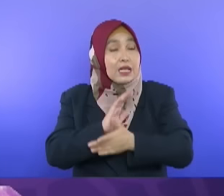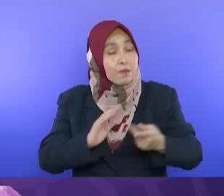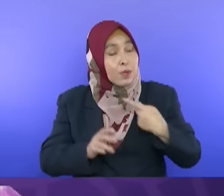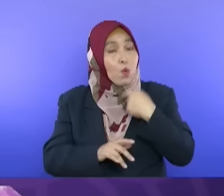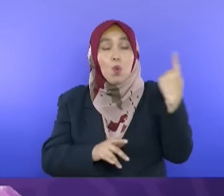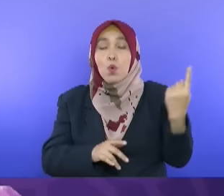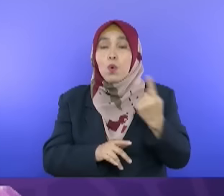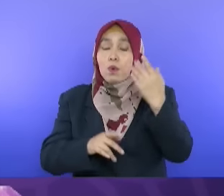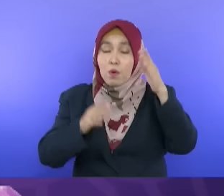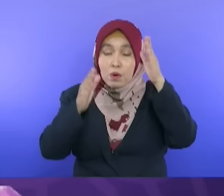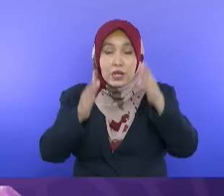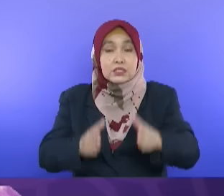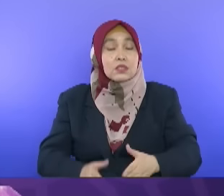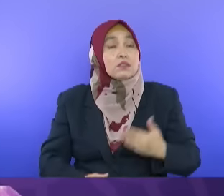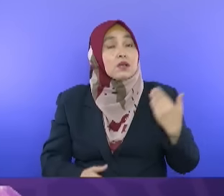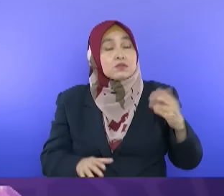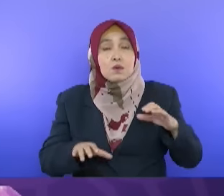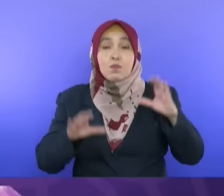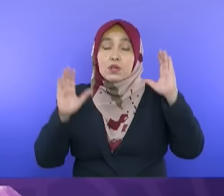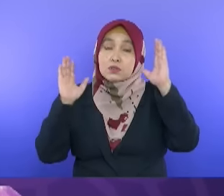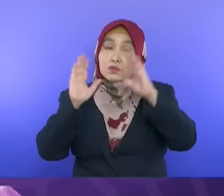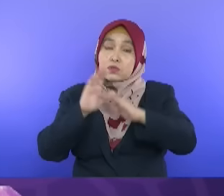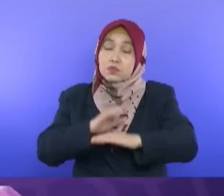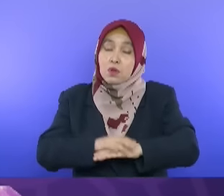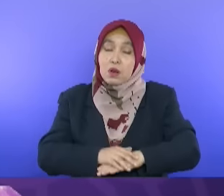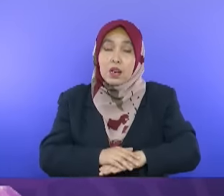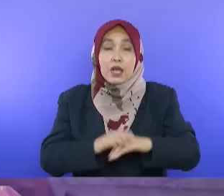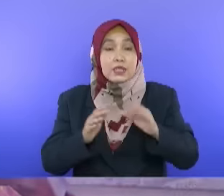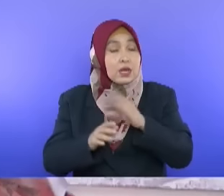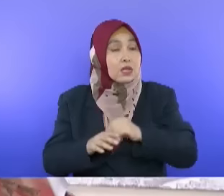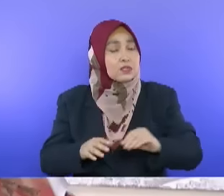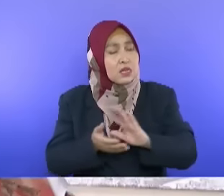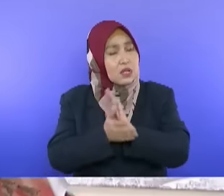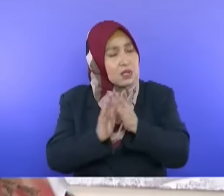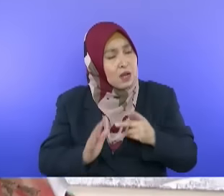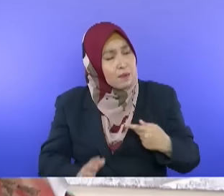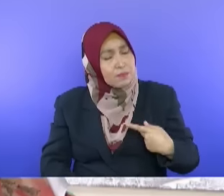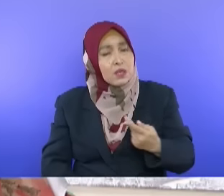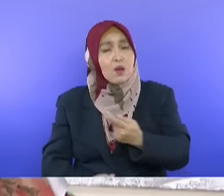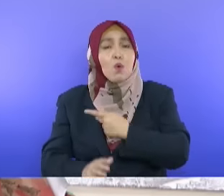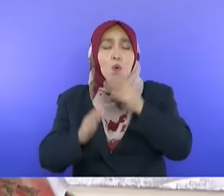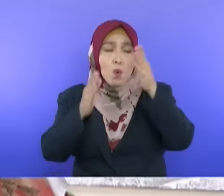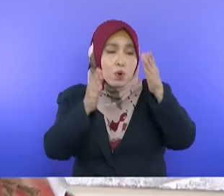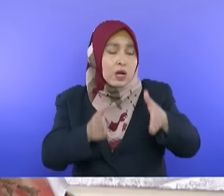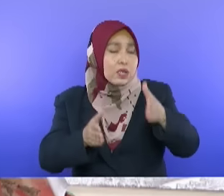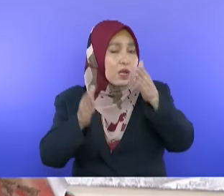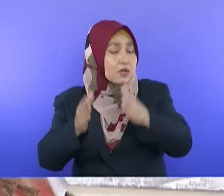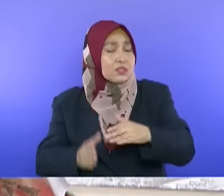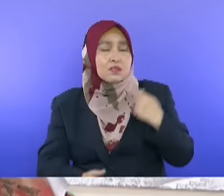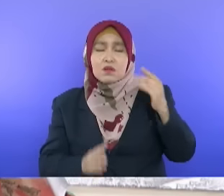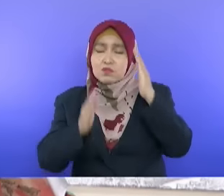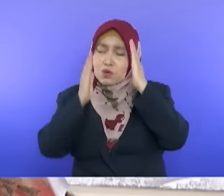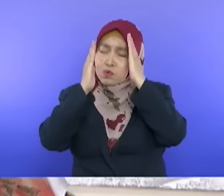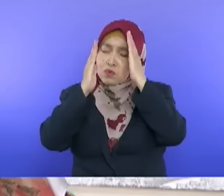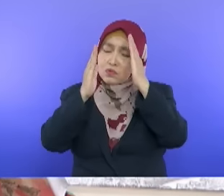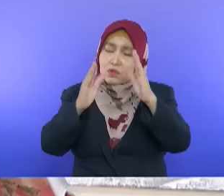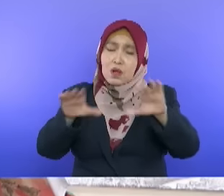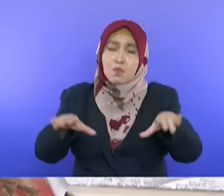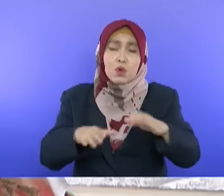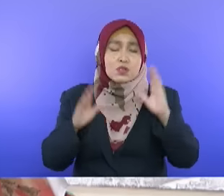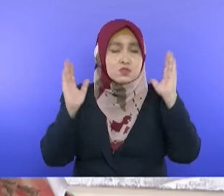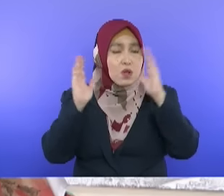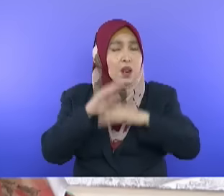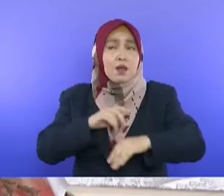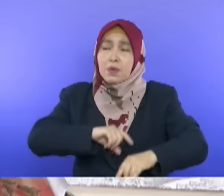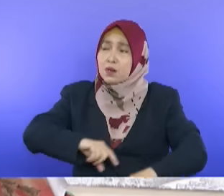yang senantiasa mendirikan salat dengan sempurna Ya Allah Ya Allah jadikanlah orang kami ini orang-orang yang senantiasa khusyuk dalam melakukan ibadah